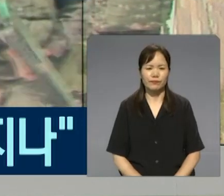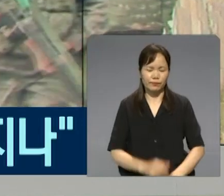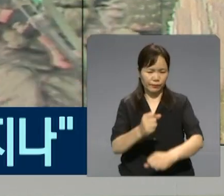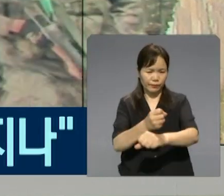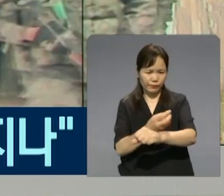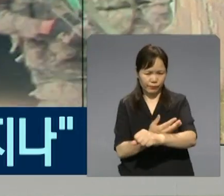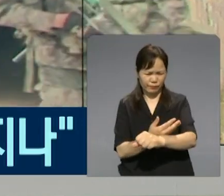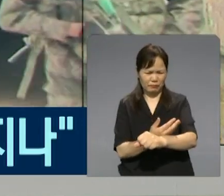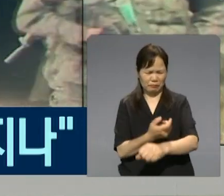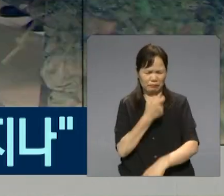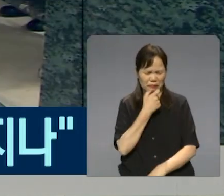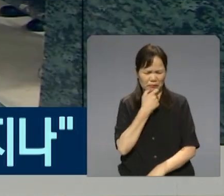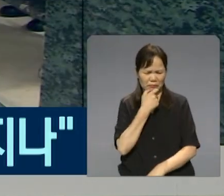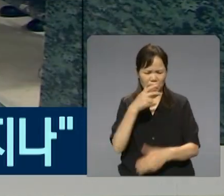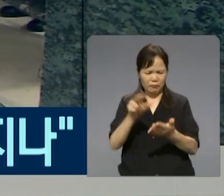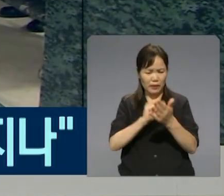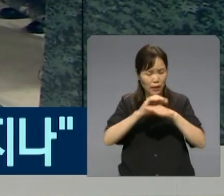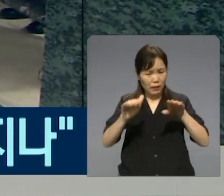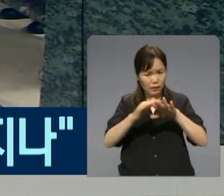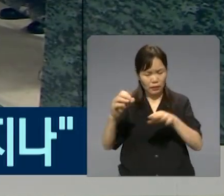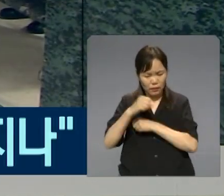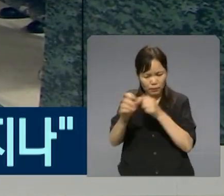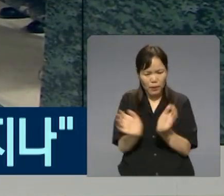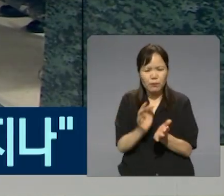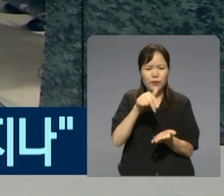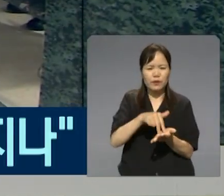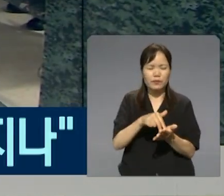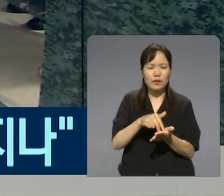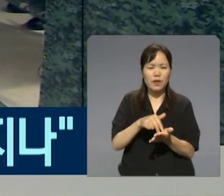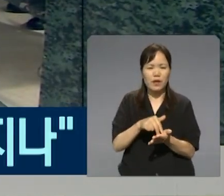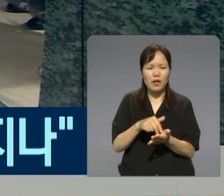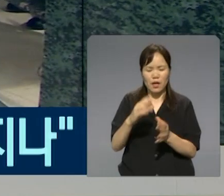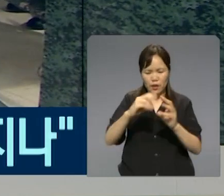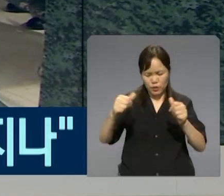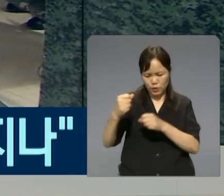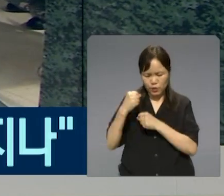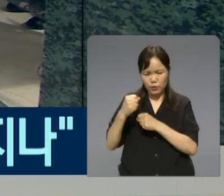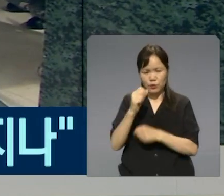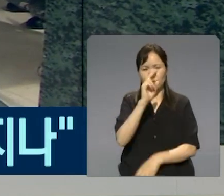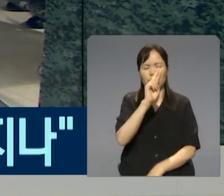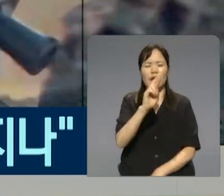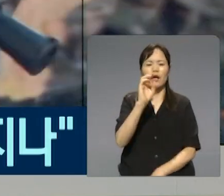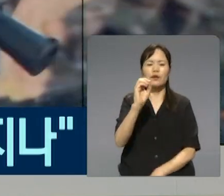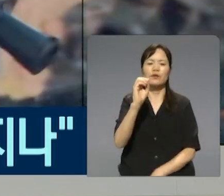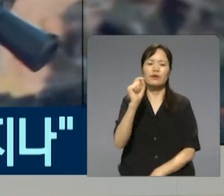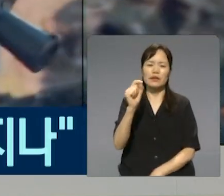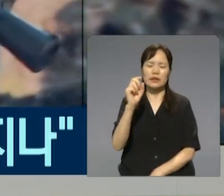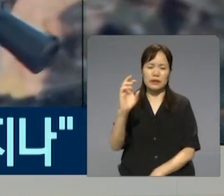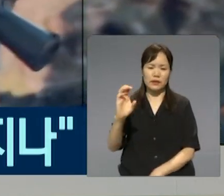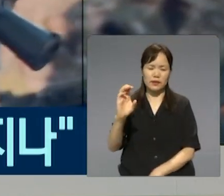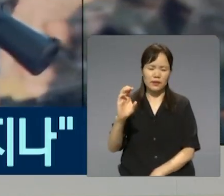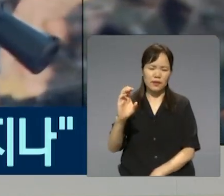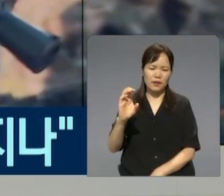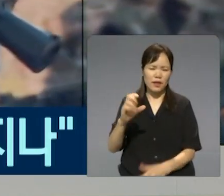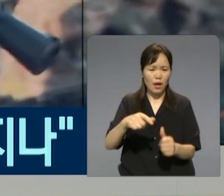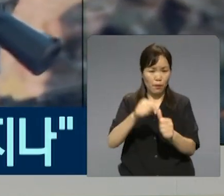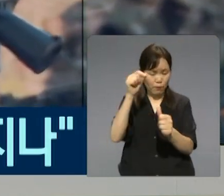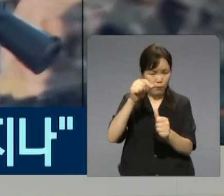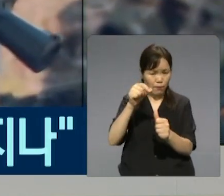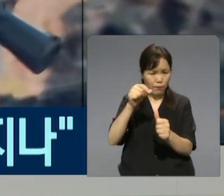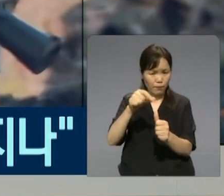초급 감고 깊이 현상을 해소하겠다던 국방부가 육군 학군장교 모집 일정을 매년 두 차례로 늘리겠다고 밝혔습니다